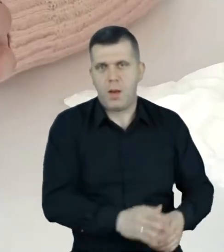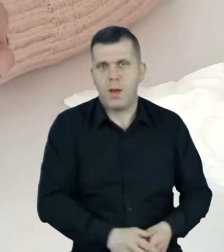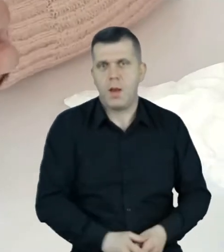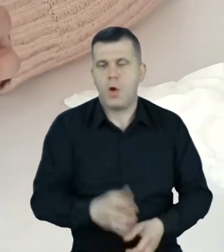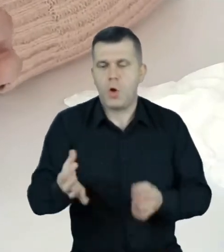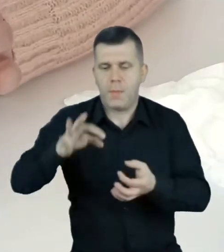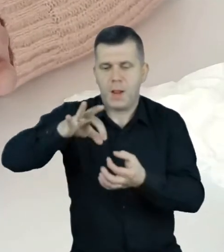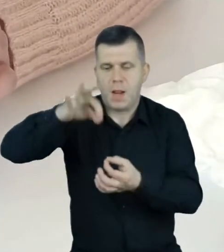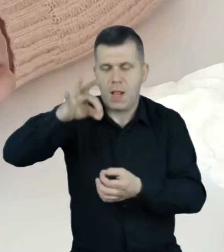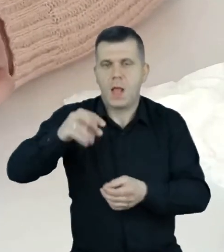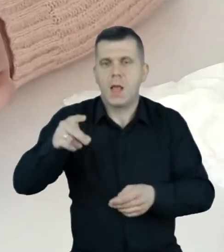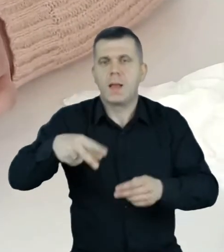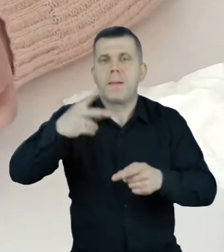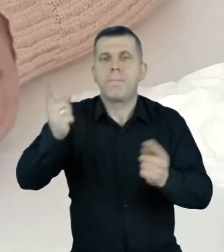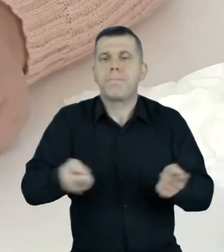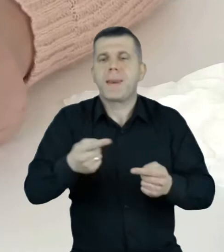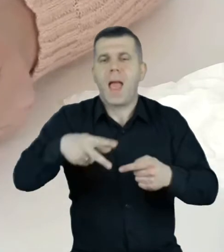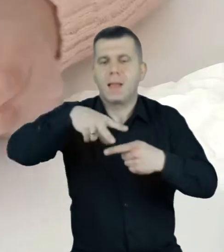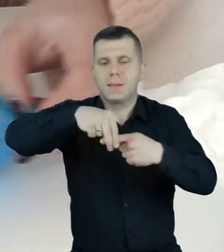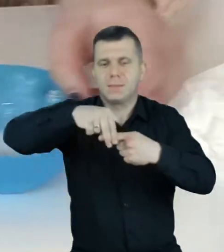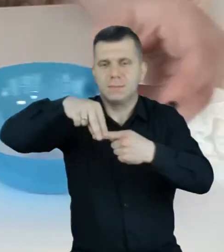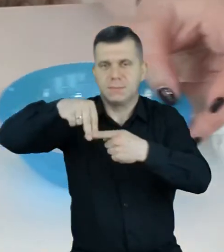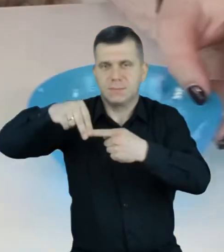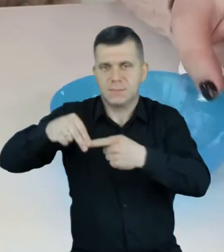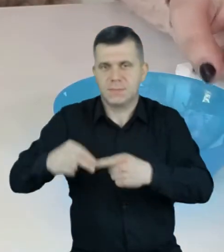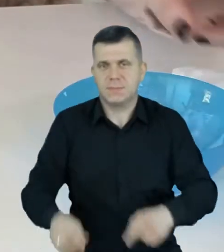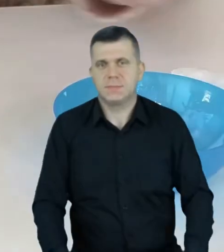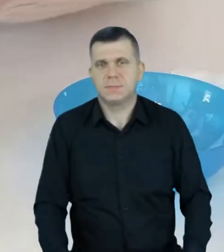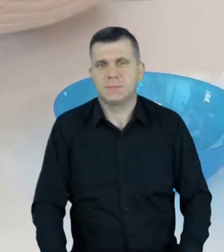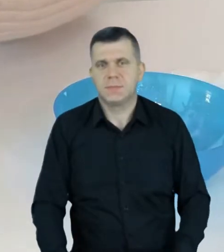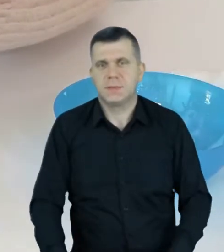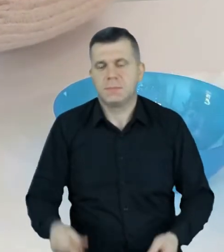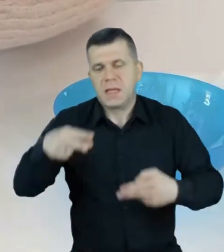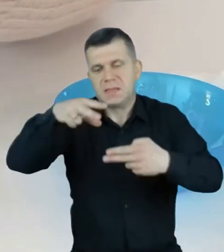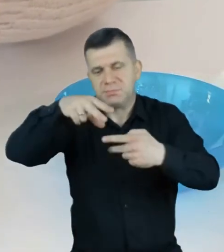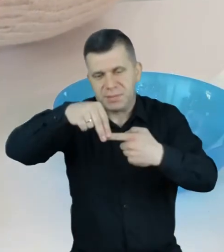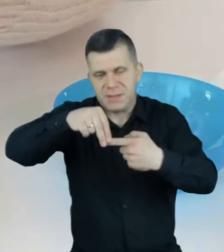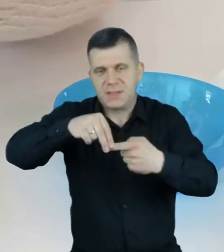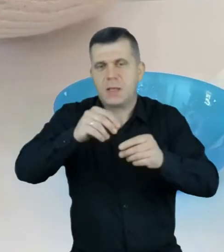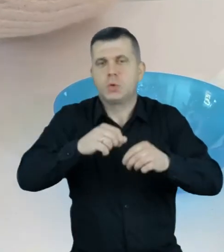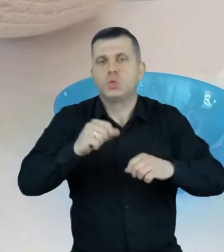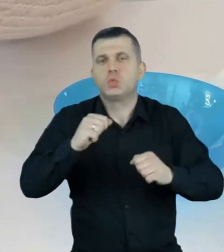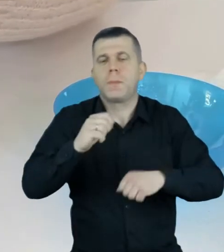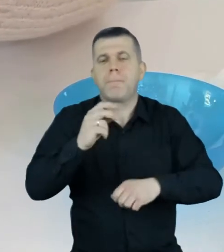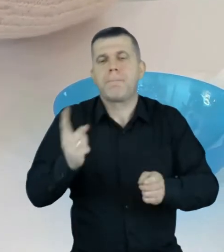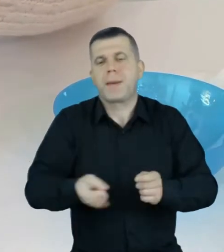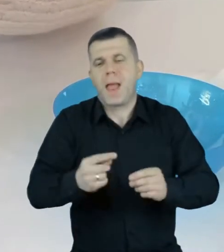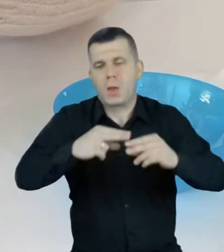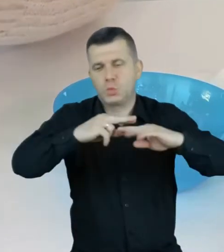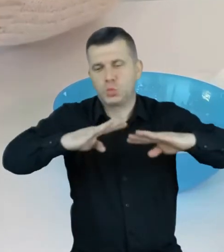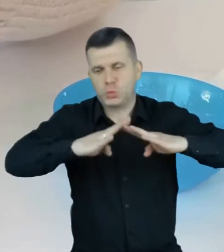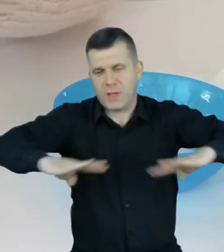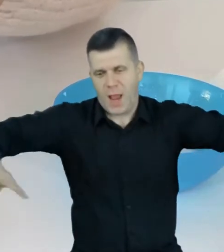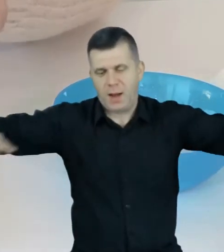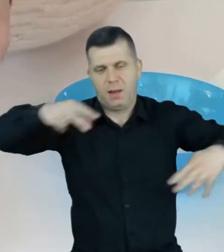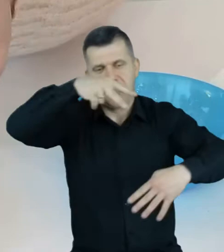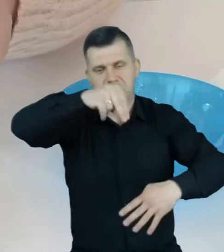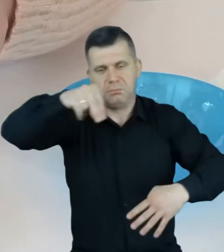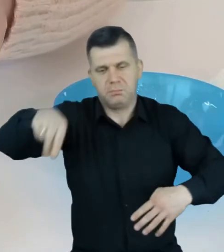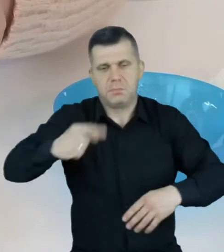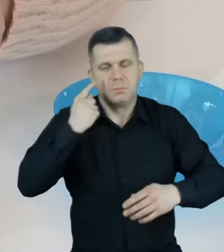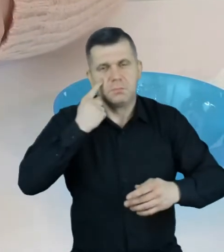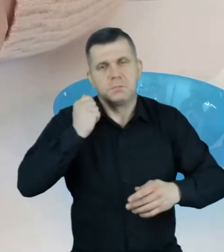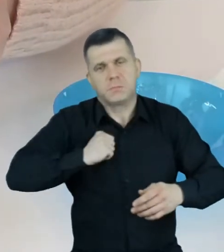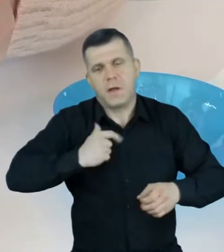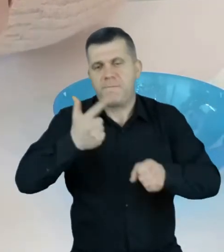Takie kuleczki zaczepiamy na suszarkę na pranie Wystarczy wziąć spinacz założyć na suszarkę i zapiąć i